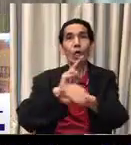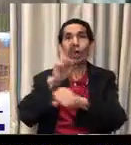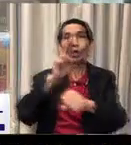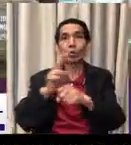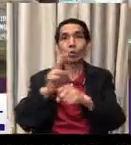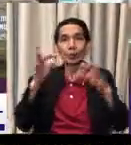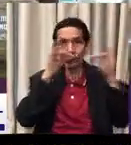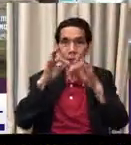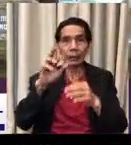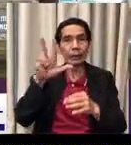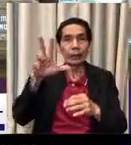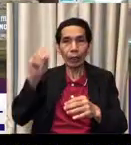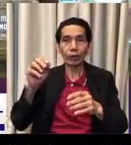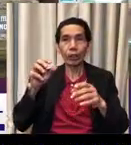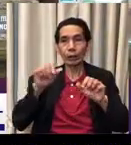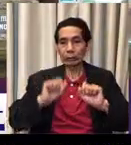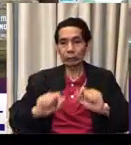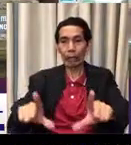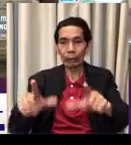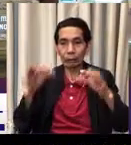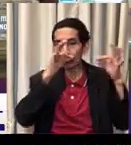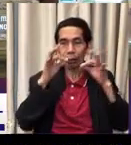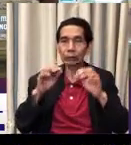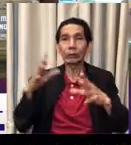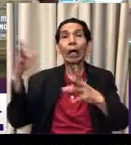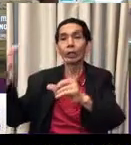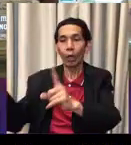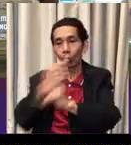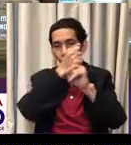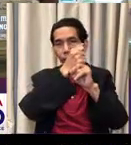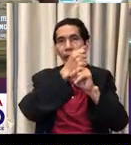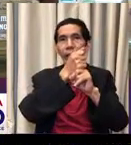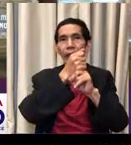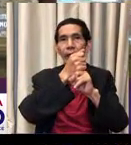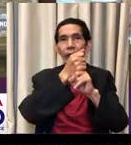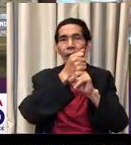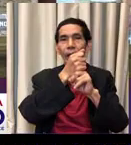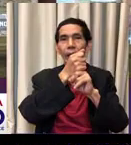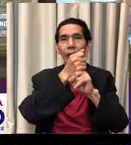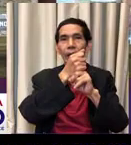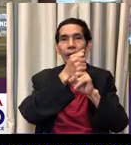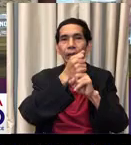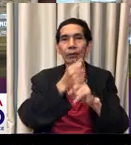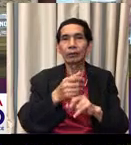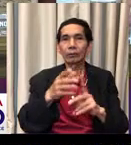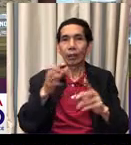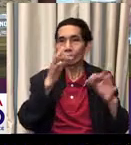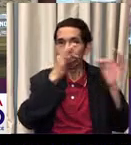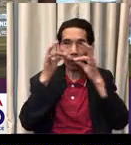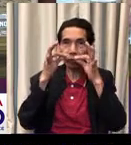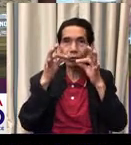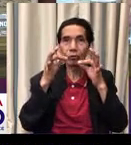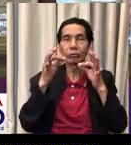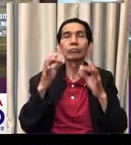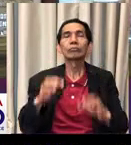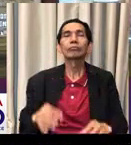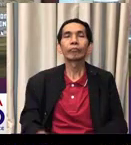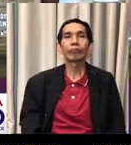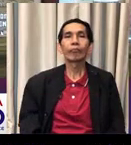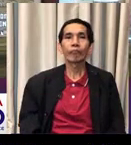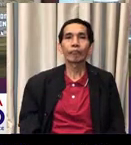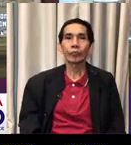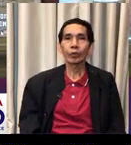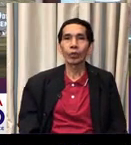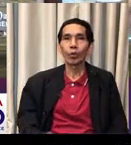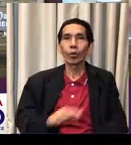30 pushers ang nahuli. Ah? Kaya po,